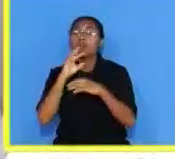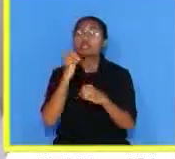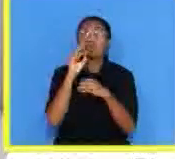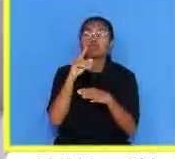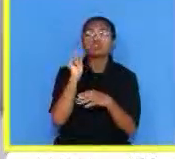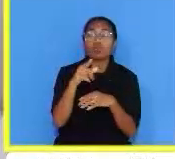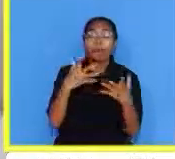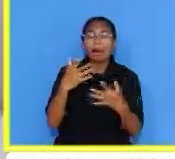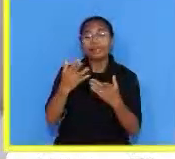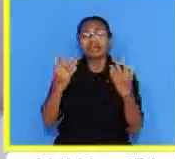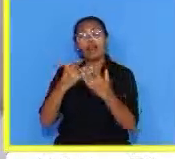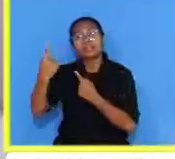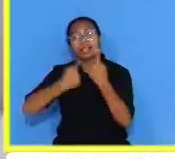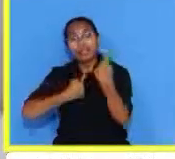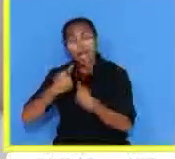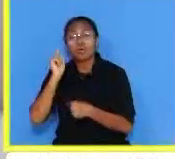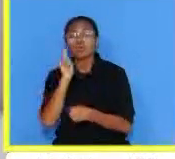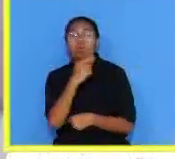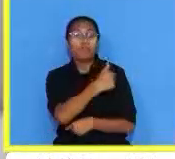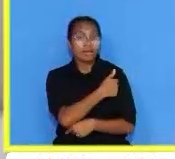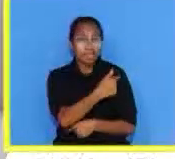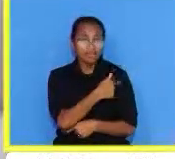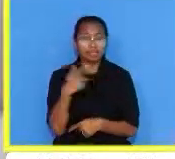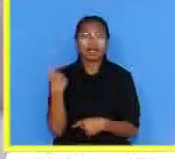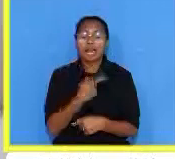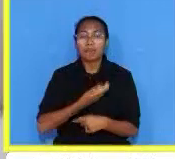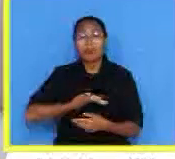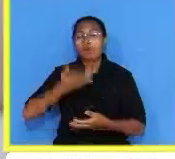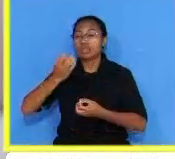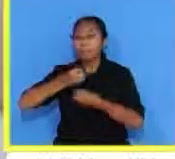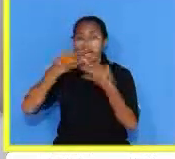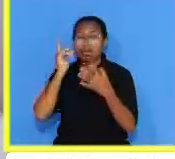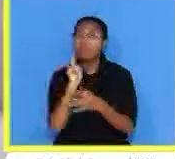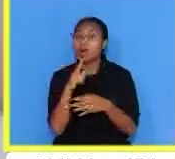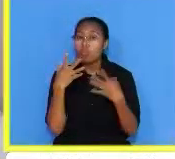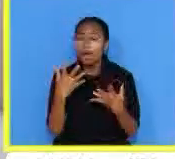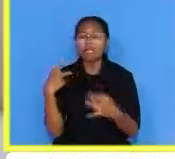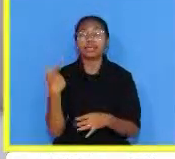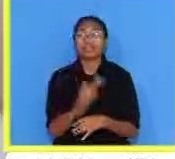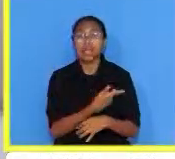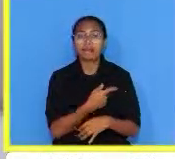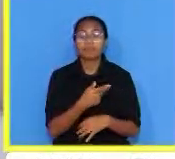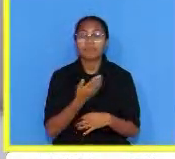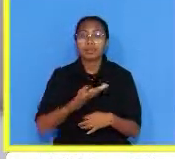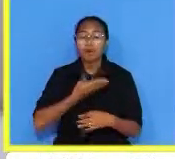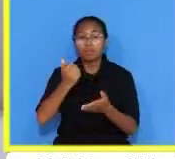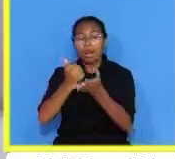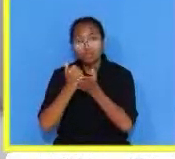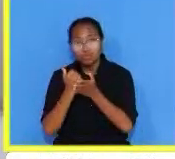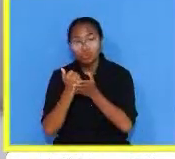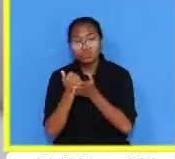vaksinasi. Kemudian kami juga perlu sampaikan bahwa kita juga dibantu